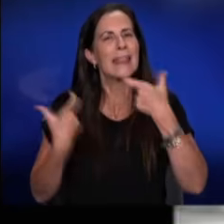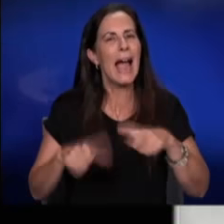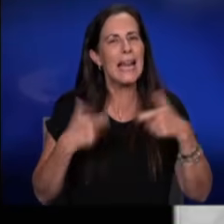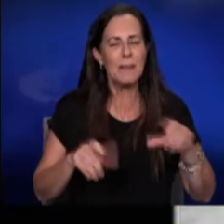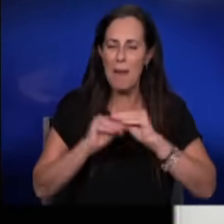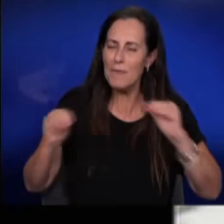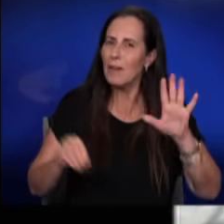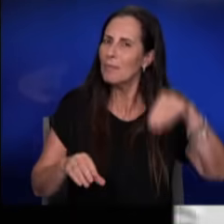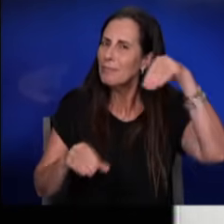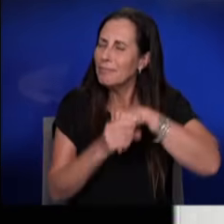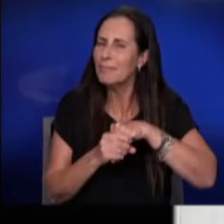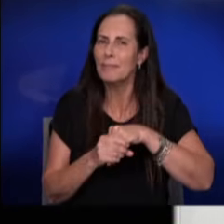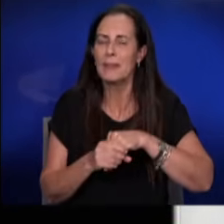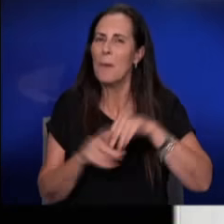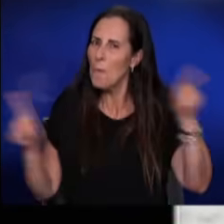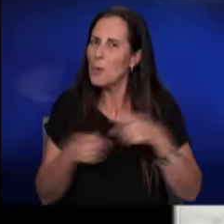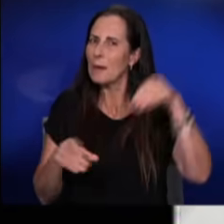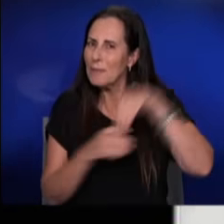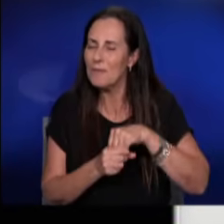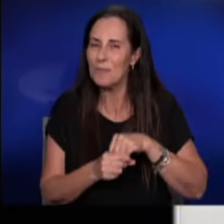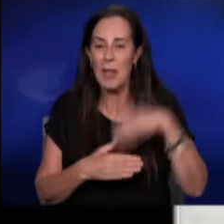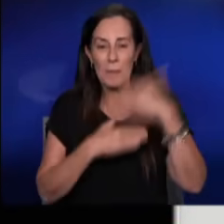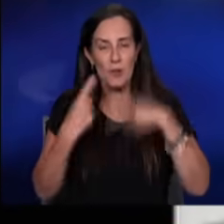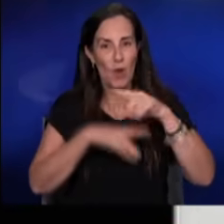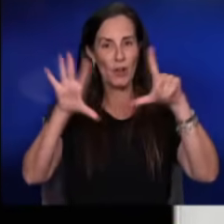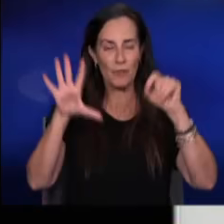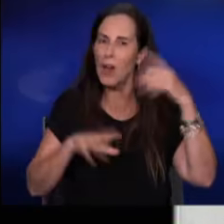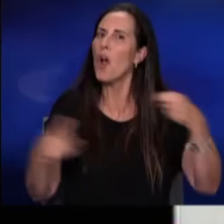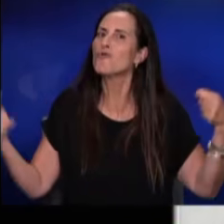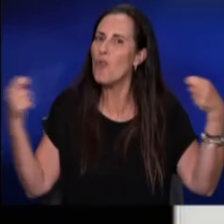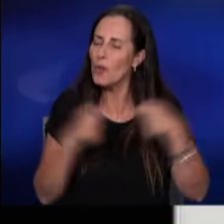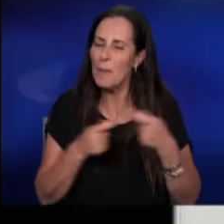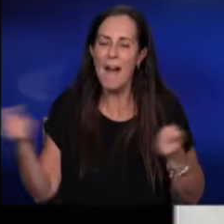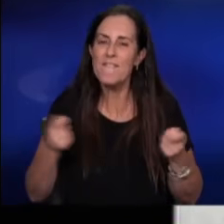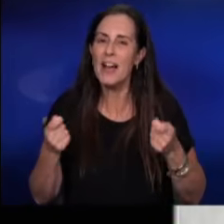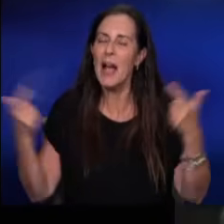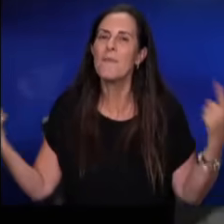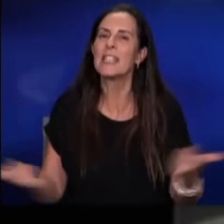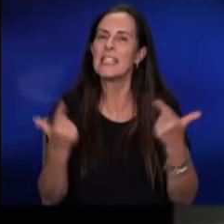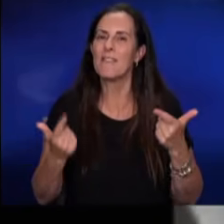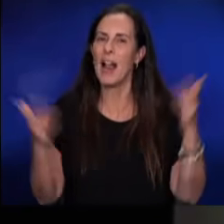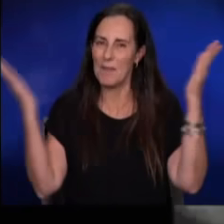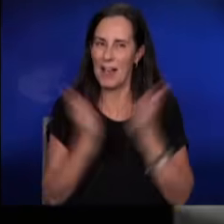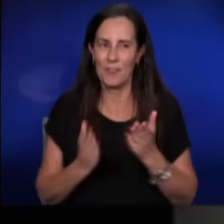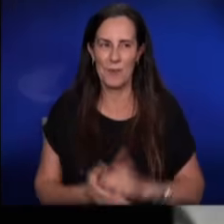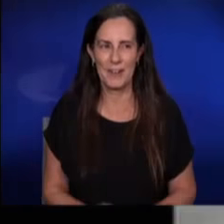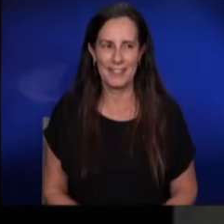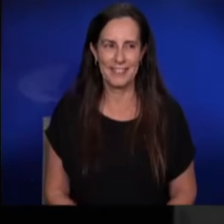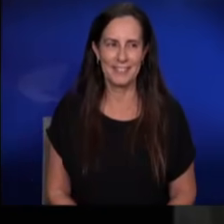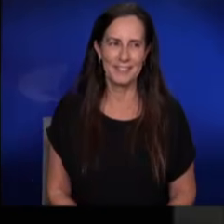והיה מעורב גם בתעשיית המוזיקה. בסוף שנות ה-70 היה שותף להפקת פסטיבל נואבה.